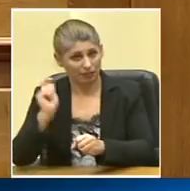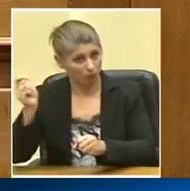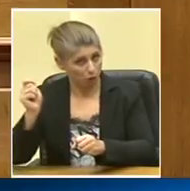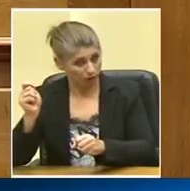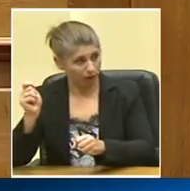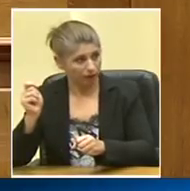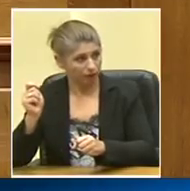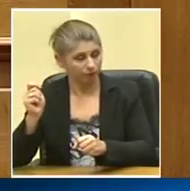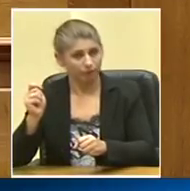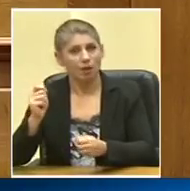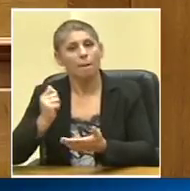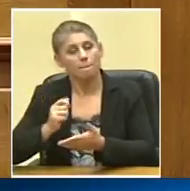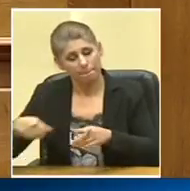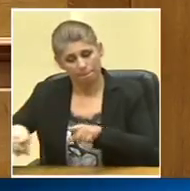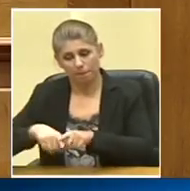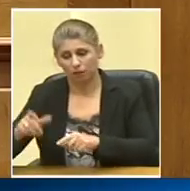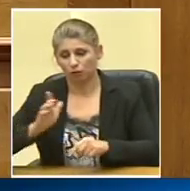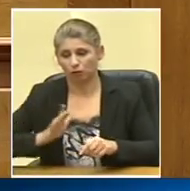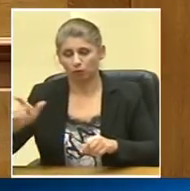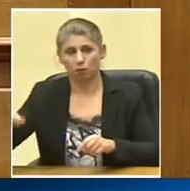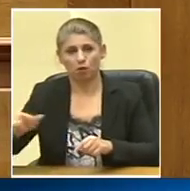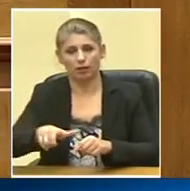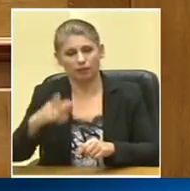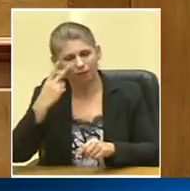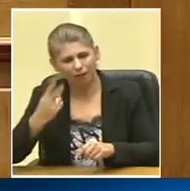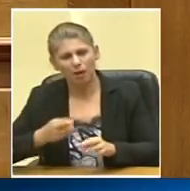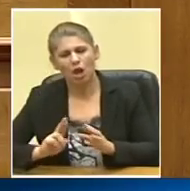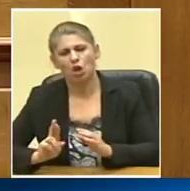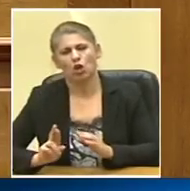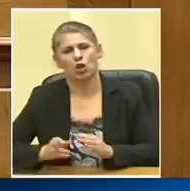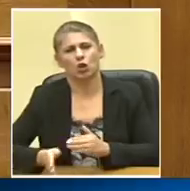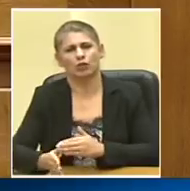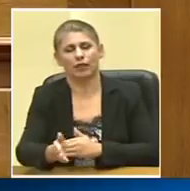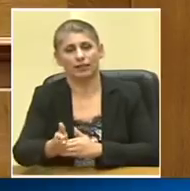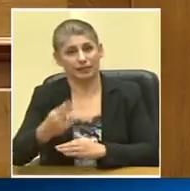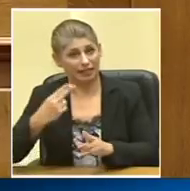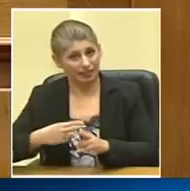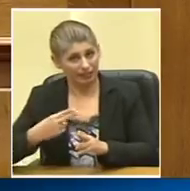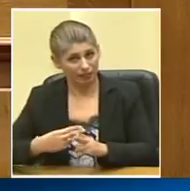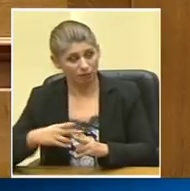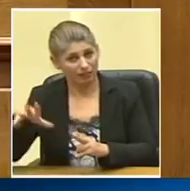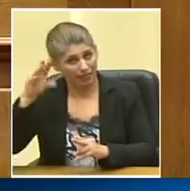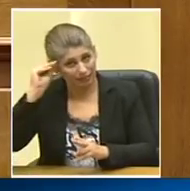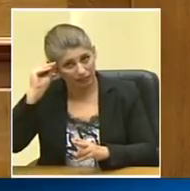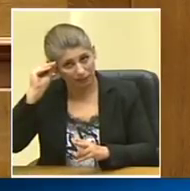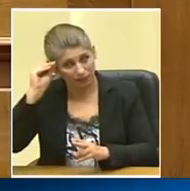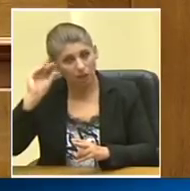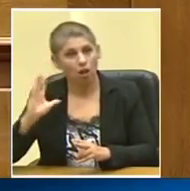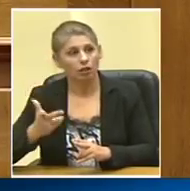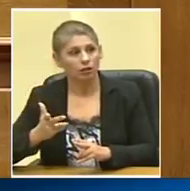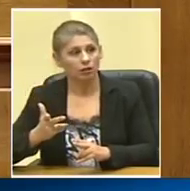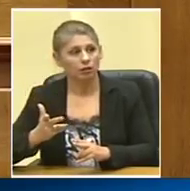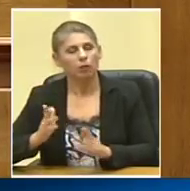πολιτικής με τους πολίτες, βλέπε Ρουσφέτη. Και κυρίως με την αντίληψη ότι μπορεί